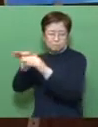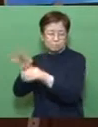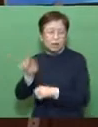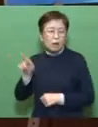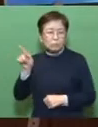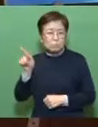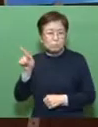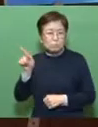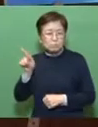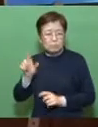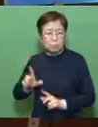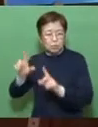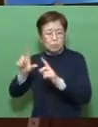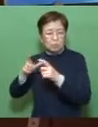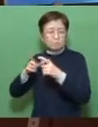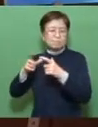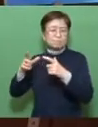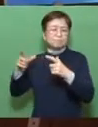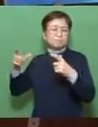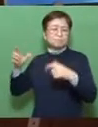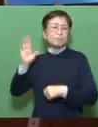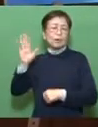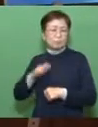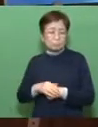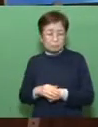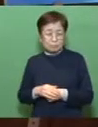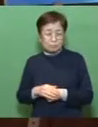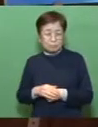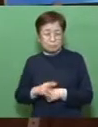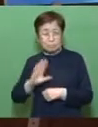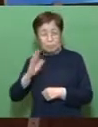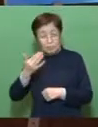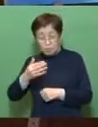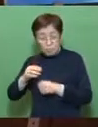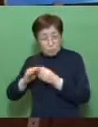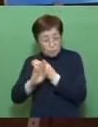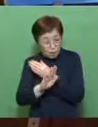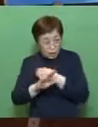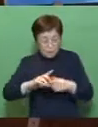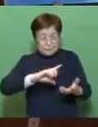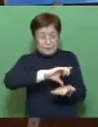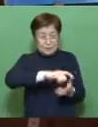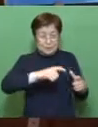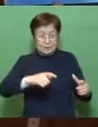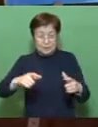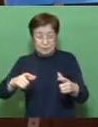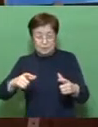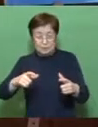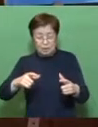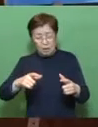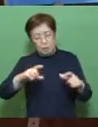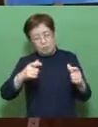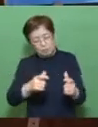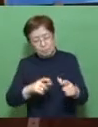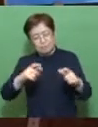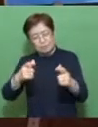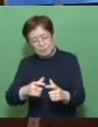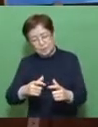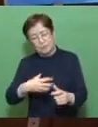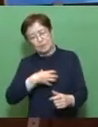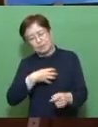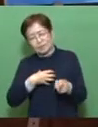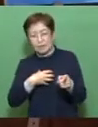どんどんどんどんガリバーみたいに東京が太ってですねで地方は痩せほえて倒れてしまうかもしれないとなる